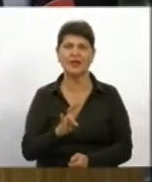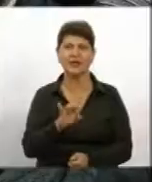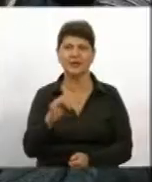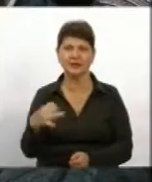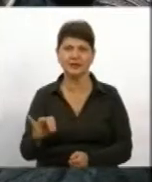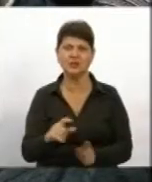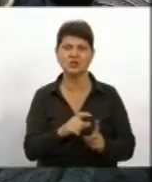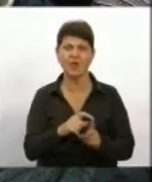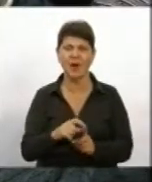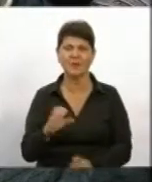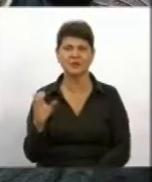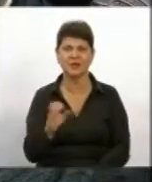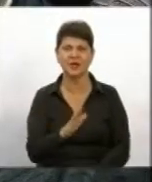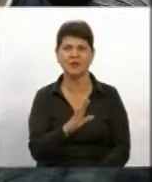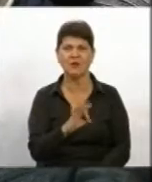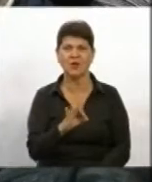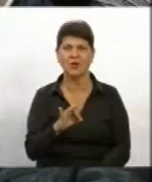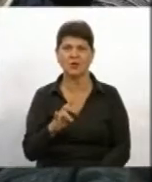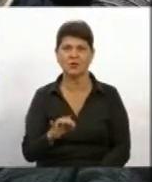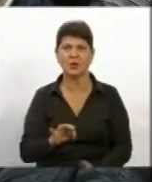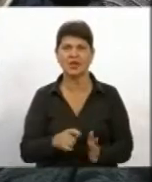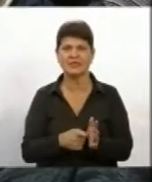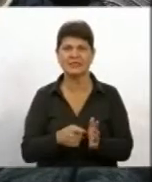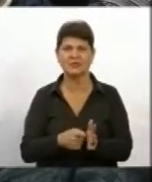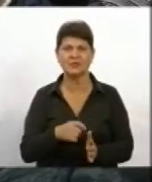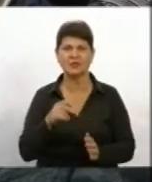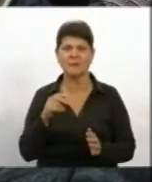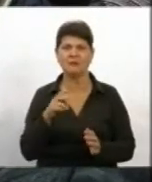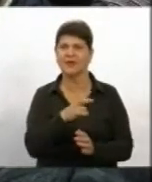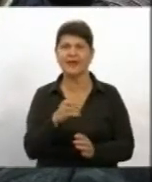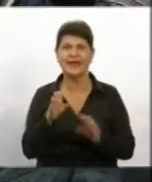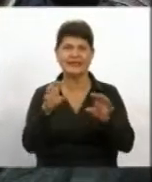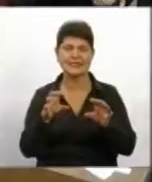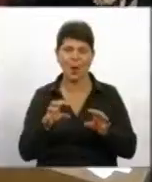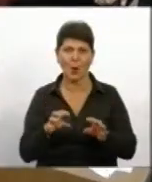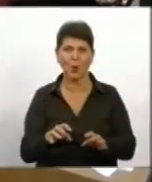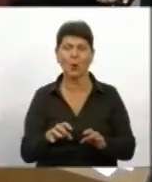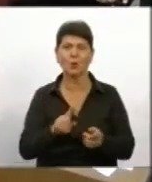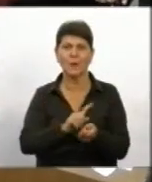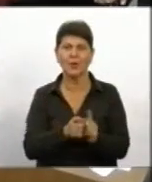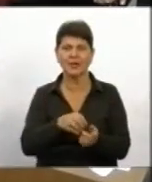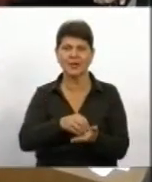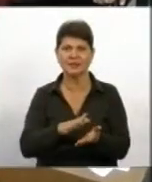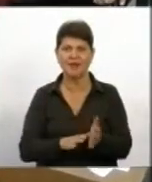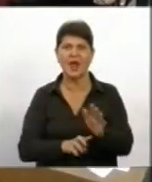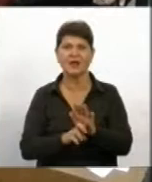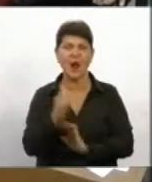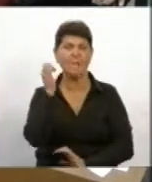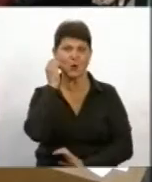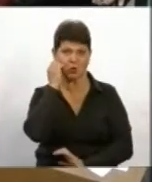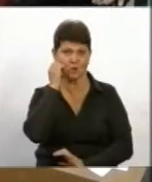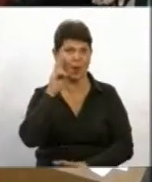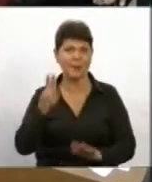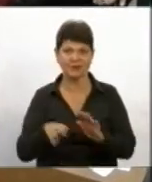За словами Світлани Воронюк, слідчої у справі, він незаконно перереєстрував храми Української православної церкви Московського